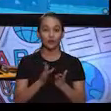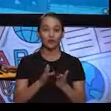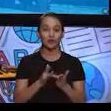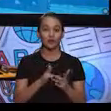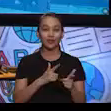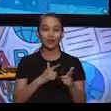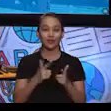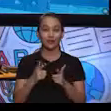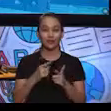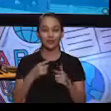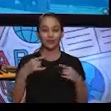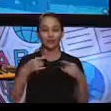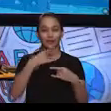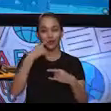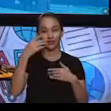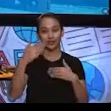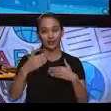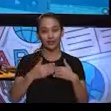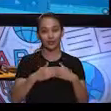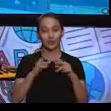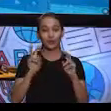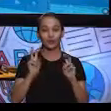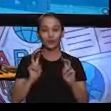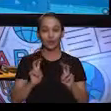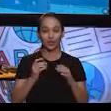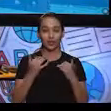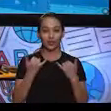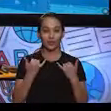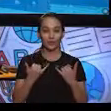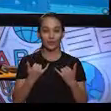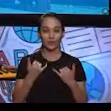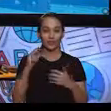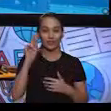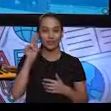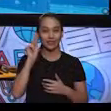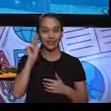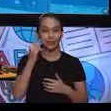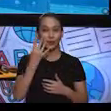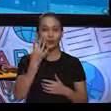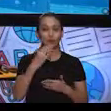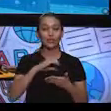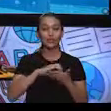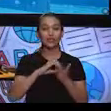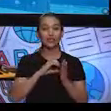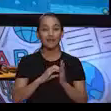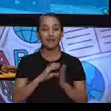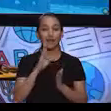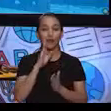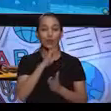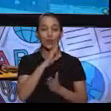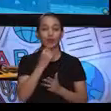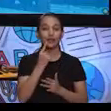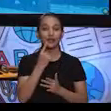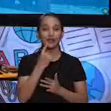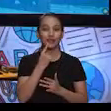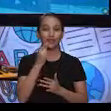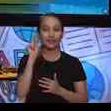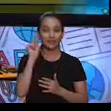hozirlab, ekran qarshisiga yaqinroq joylashib oling. Hozirgi darsimiz 4-sinflarda ona tili